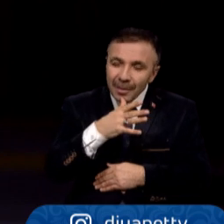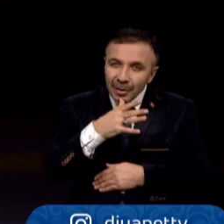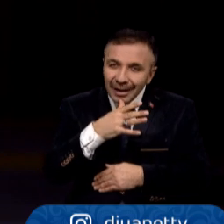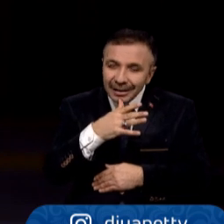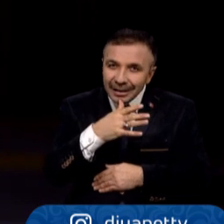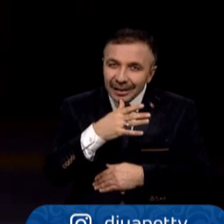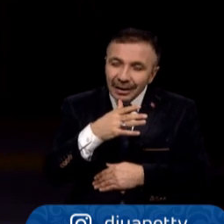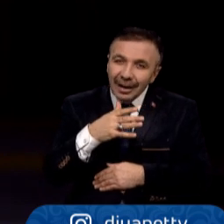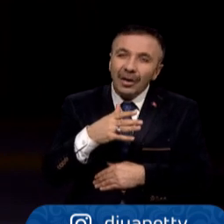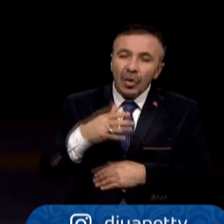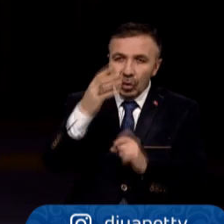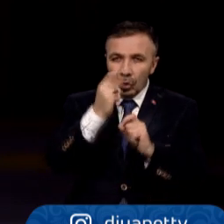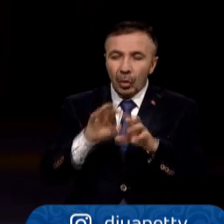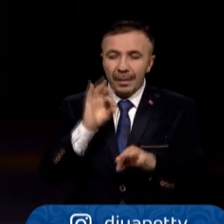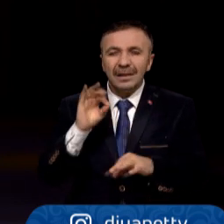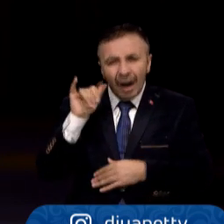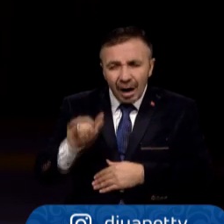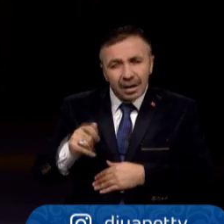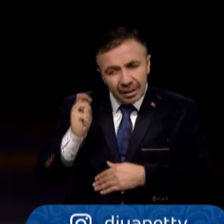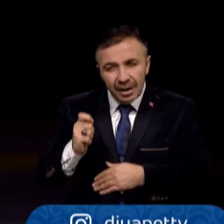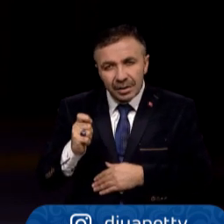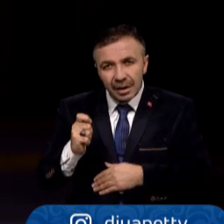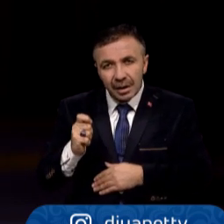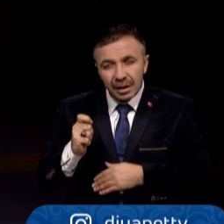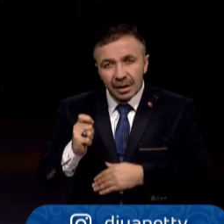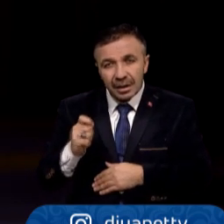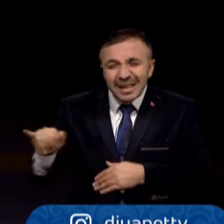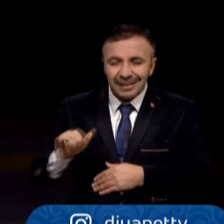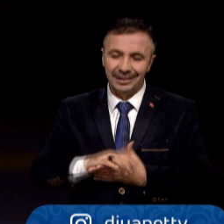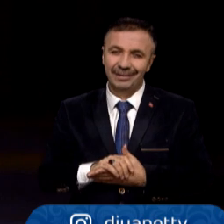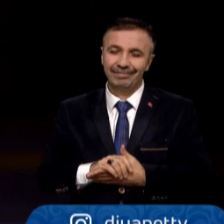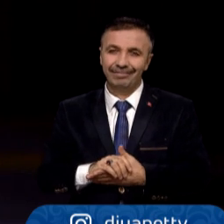korkuyorlar biliyorlar ki Ömer de hakkın hakikatin peşindedir